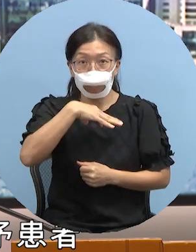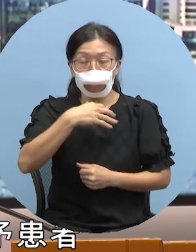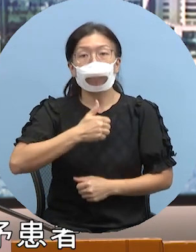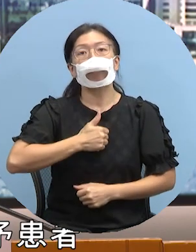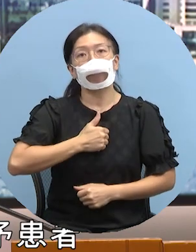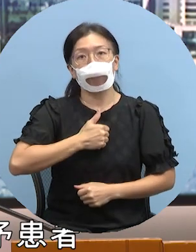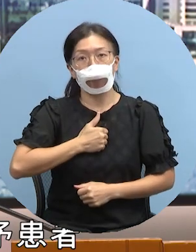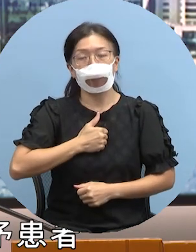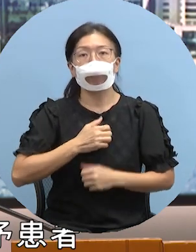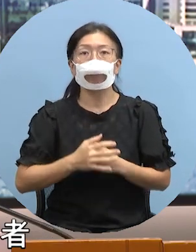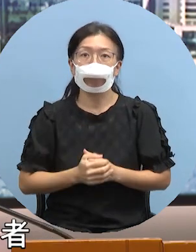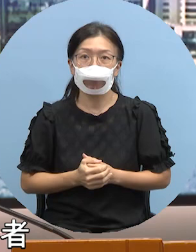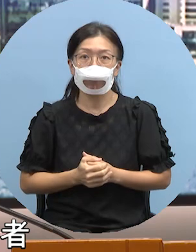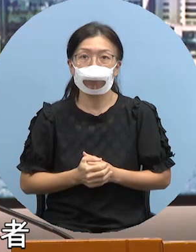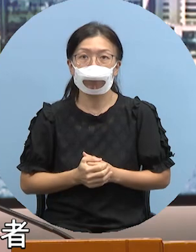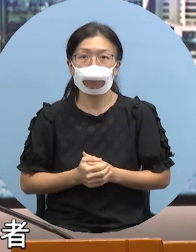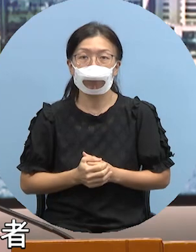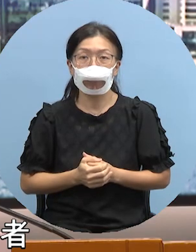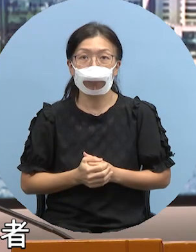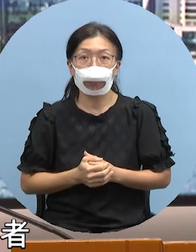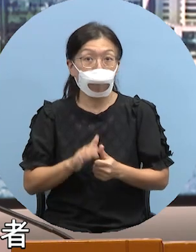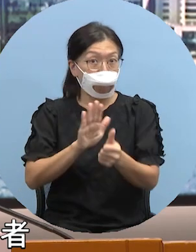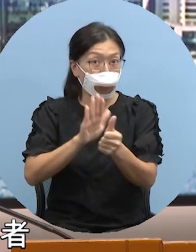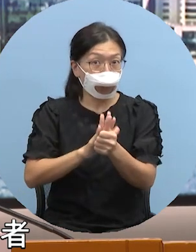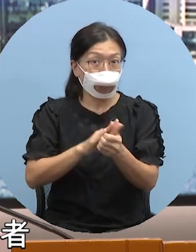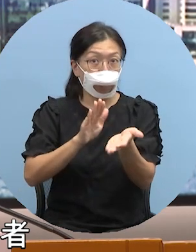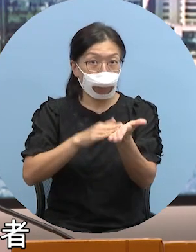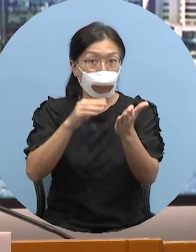啦，俾我哋嘅病人啦，所以咧，我哋係會為合適